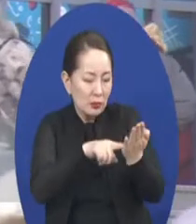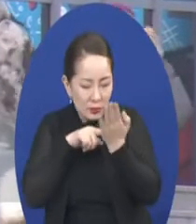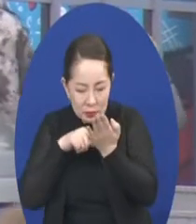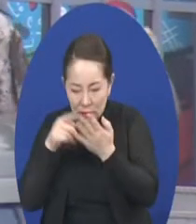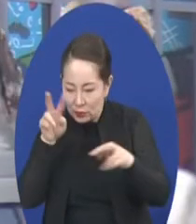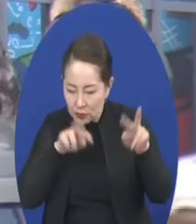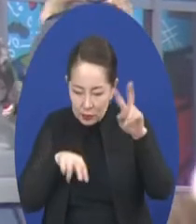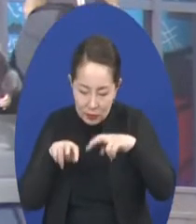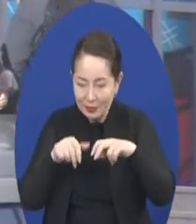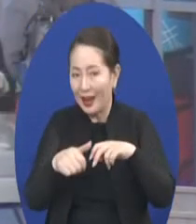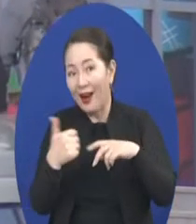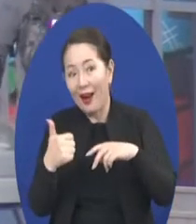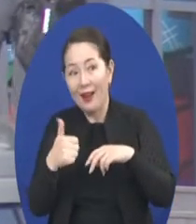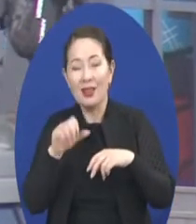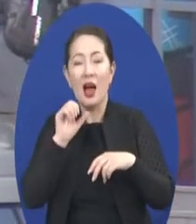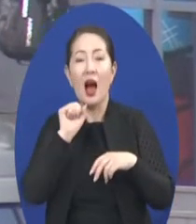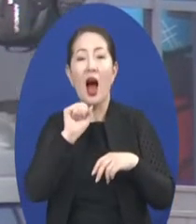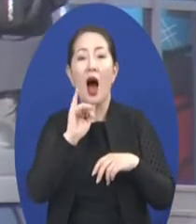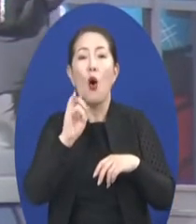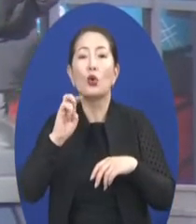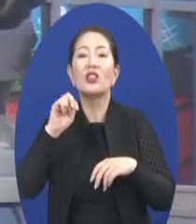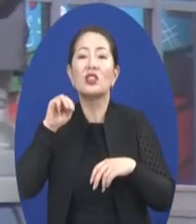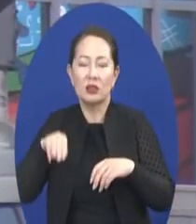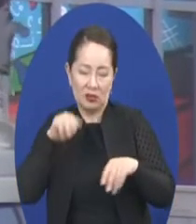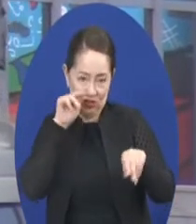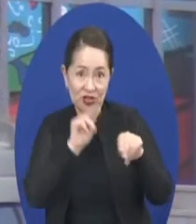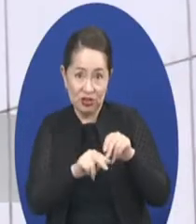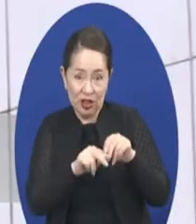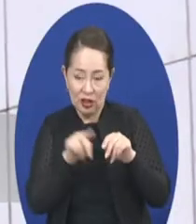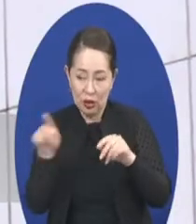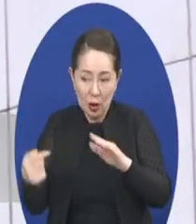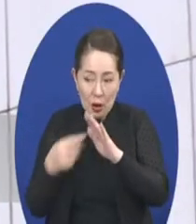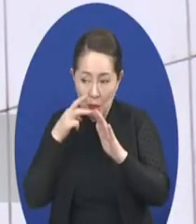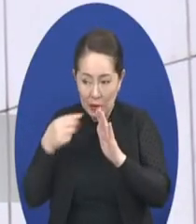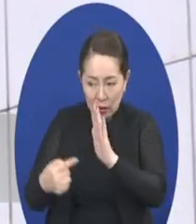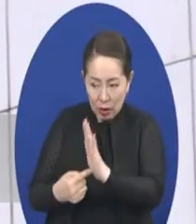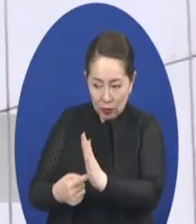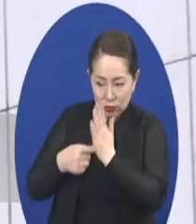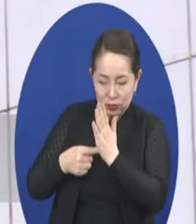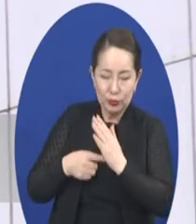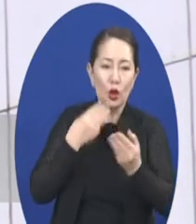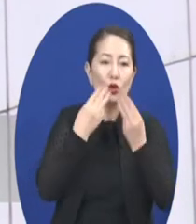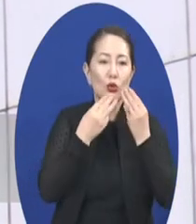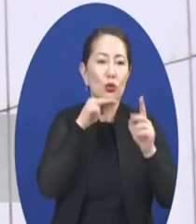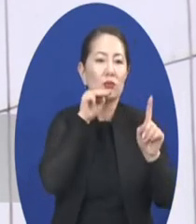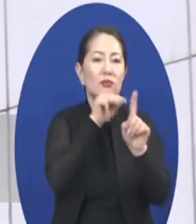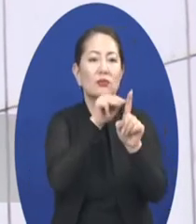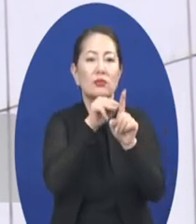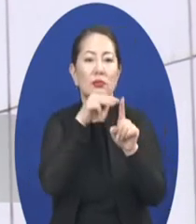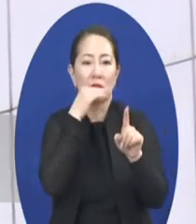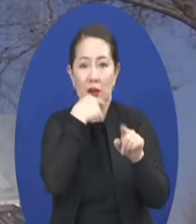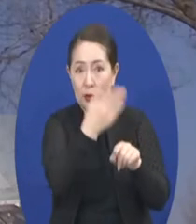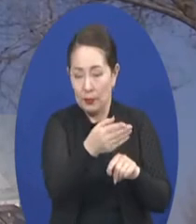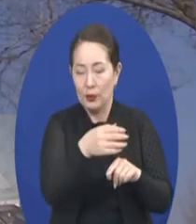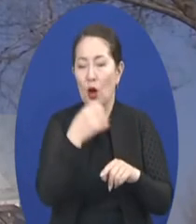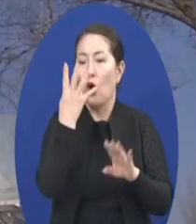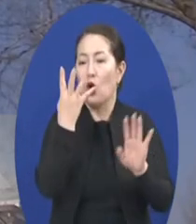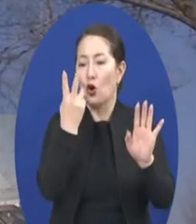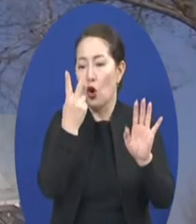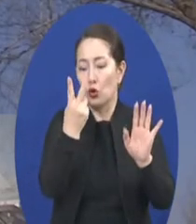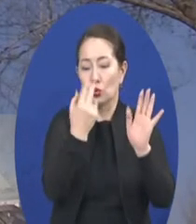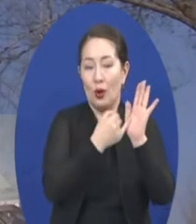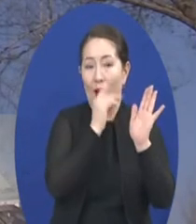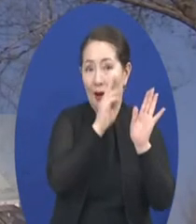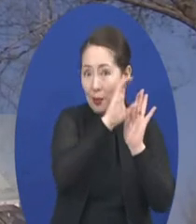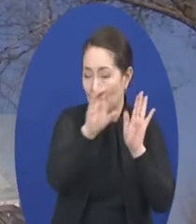танилцаж хөндлөнгийн аудит оруулна. Энэ мэдээлэлд үндэслэн шүүхт гаргасан нэхэмжлэл болон 26 компани цаашид зарлах 42